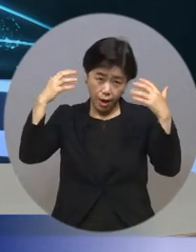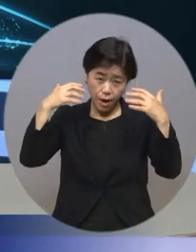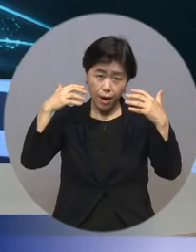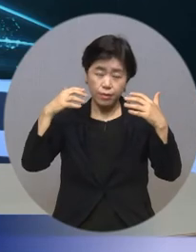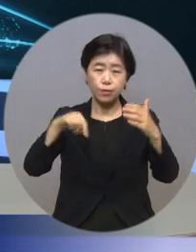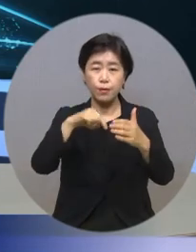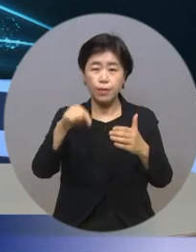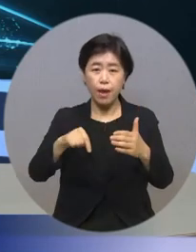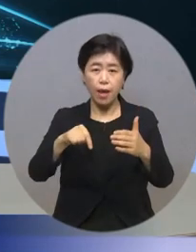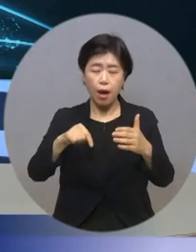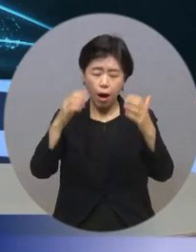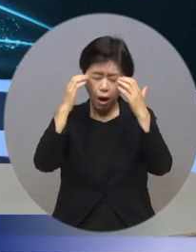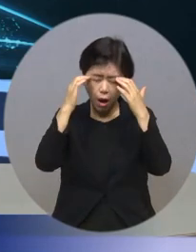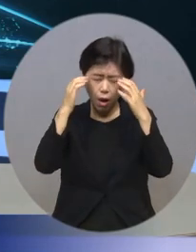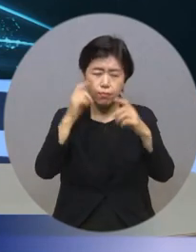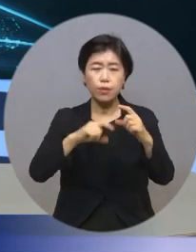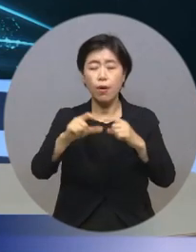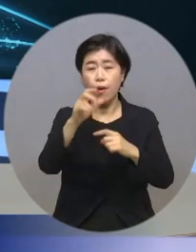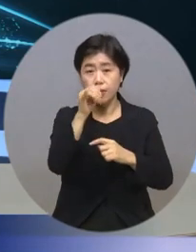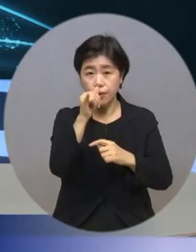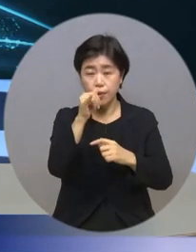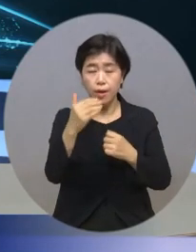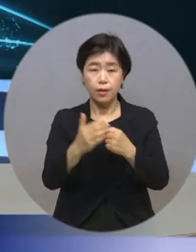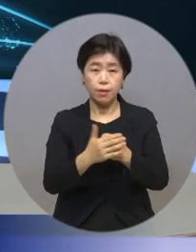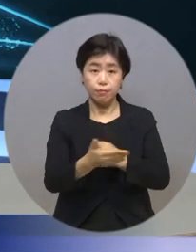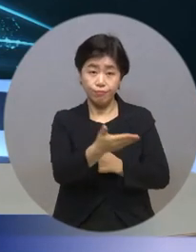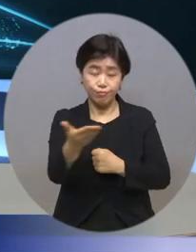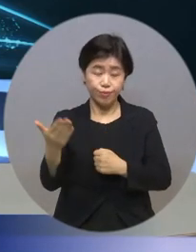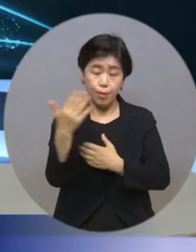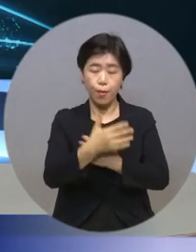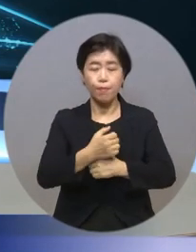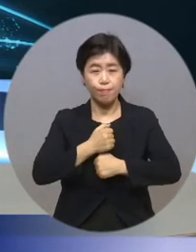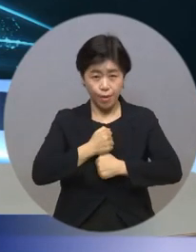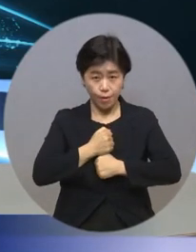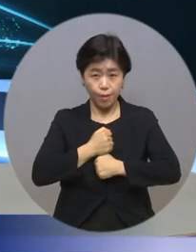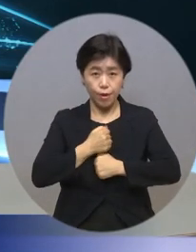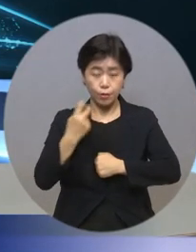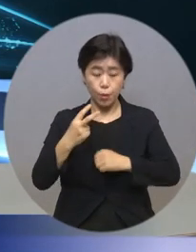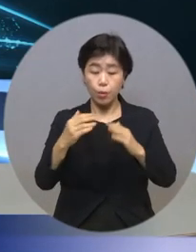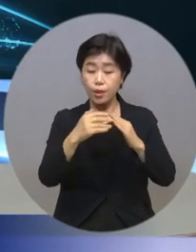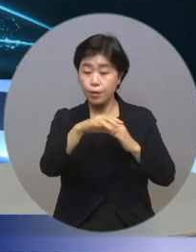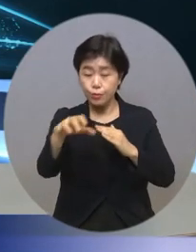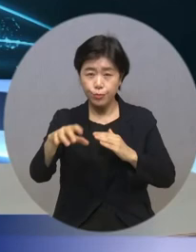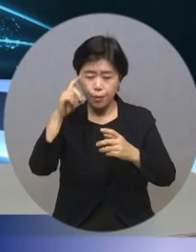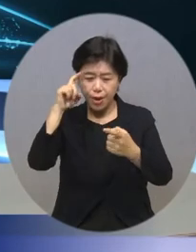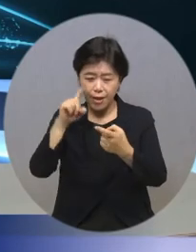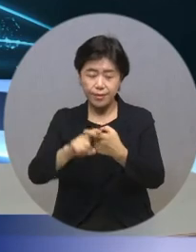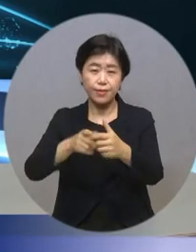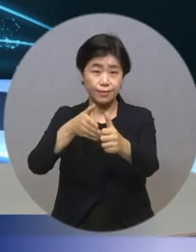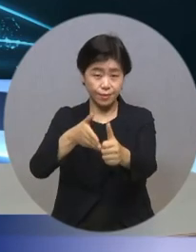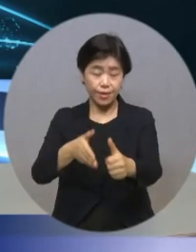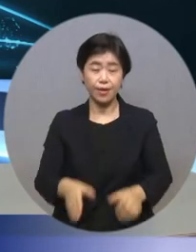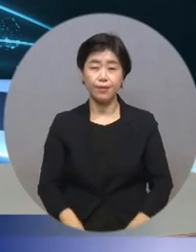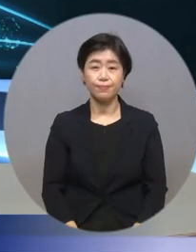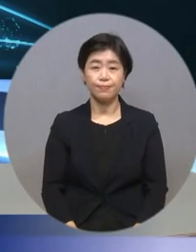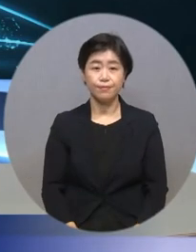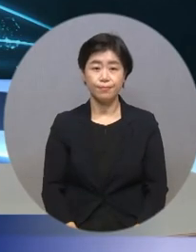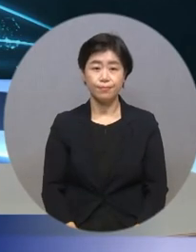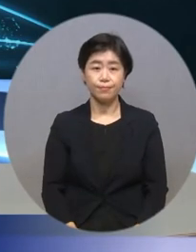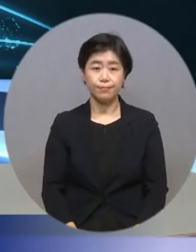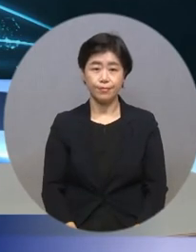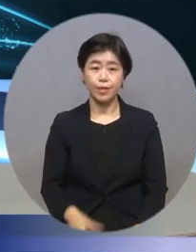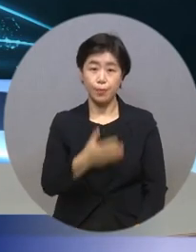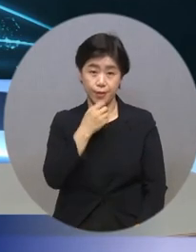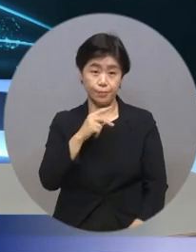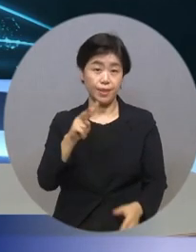어려움이 더해지는 시기인 만큼 건강관리에 특별히 유의하고 주변을 돌아보는 관심이 필요하겠습니다. 이상